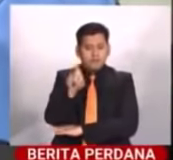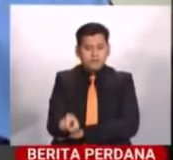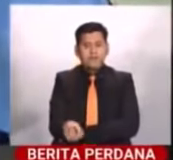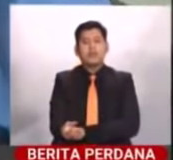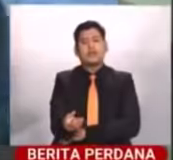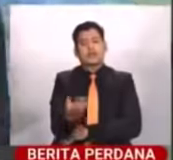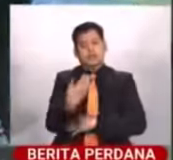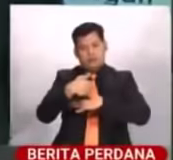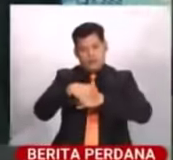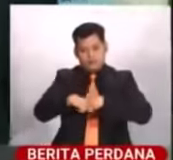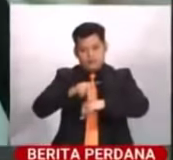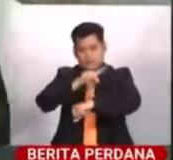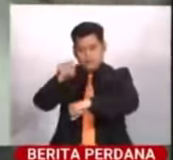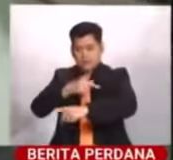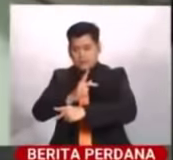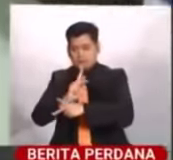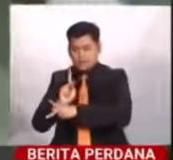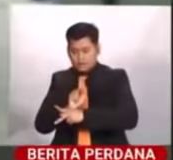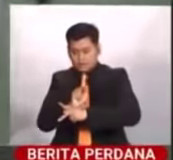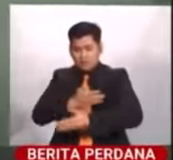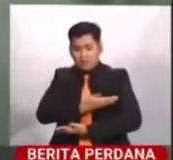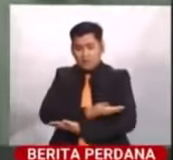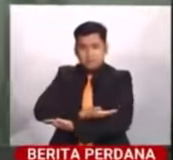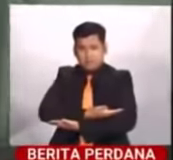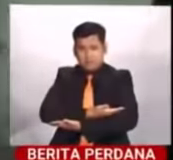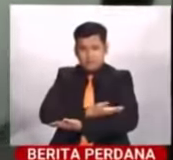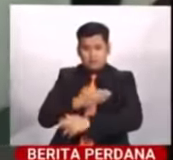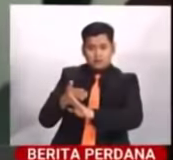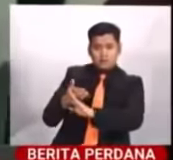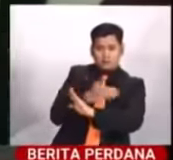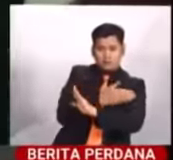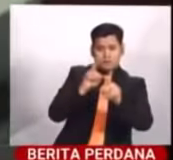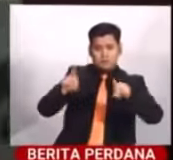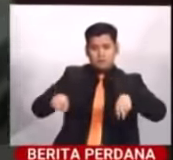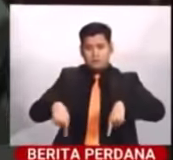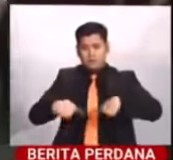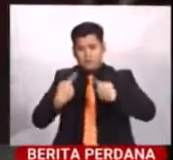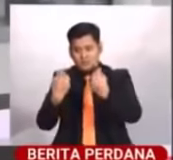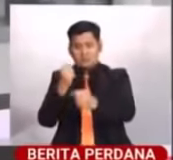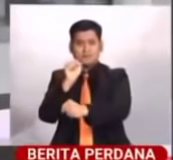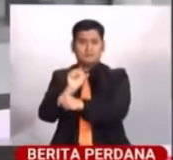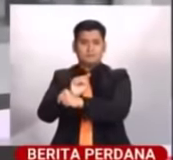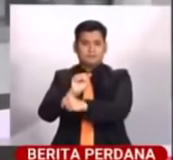ke pusat jagaan bayi sebelum ke tempat kerja.